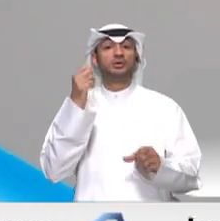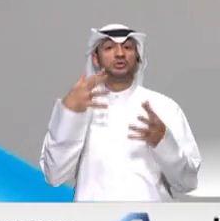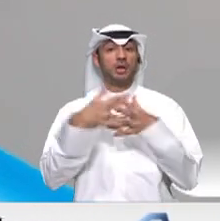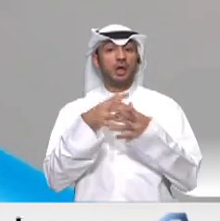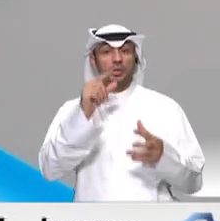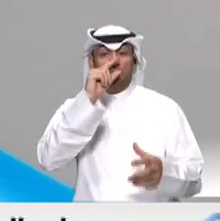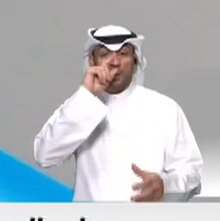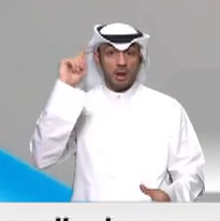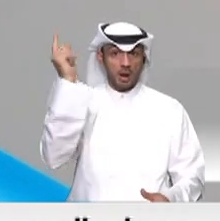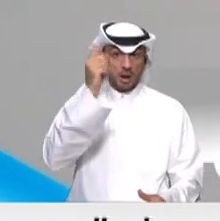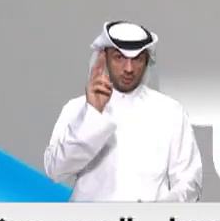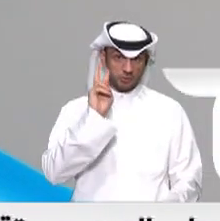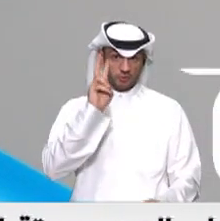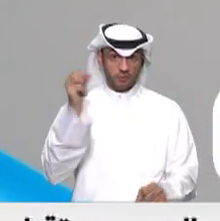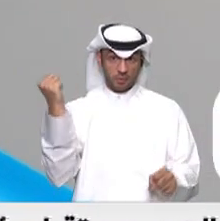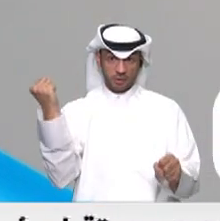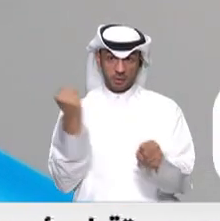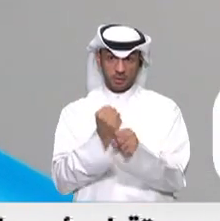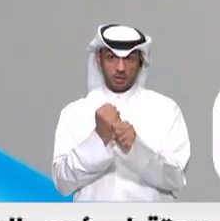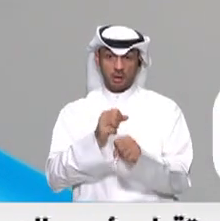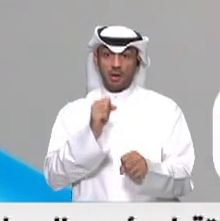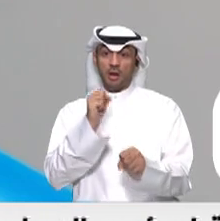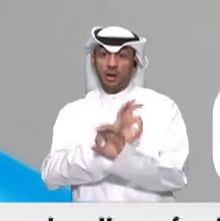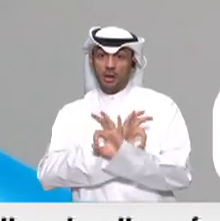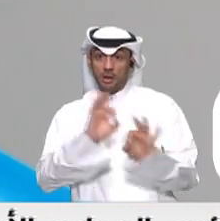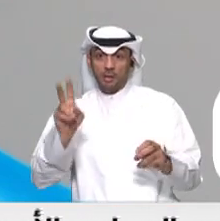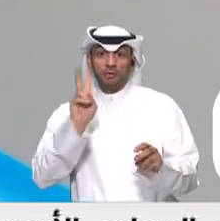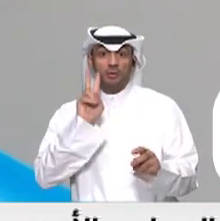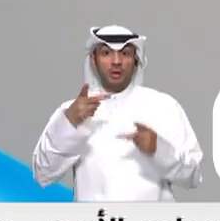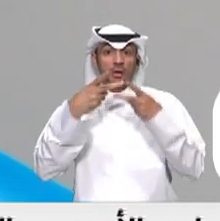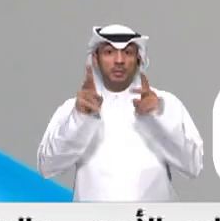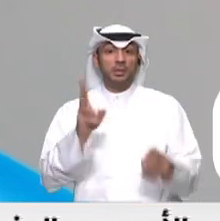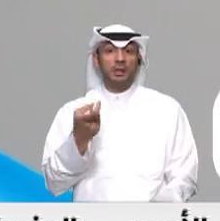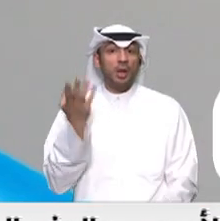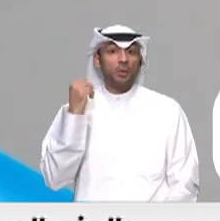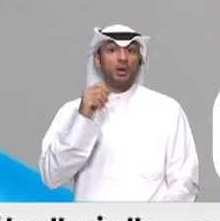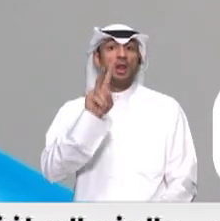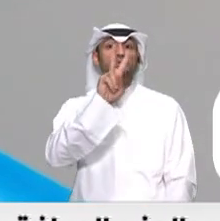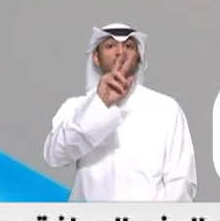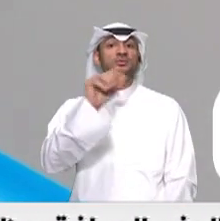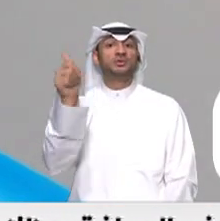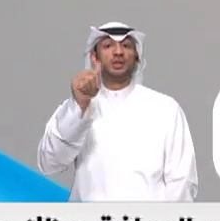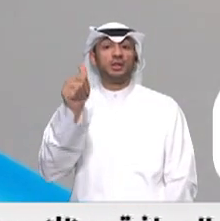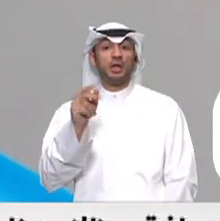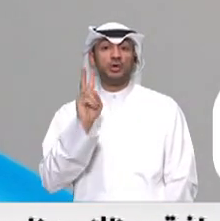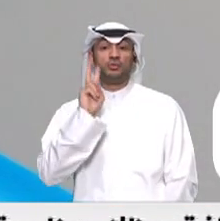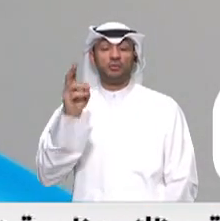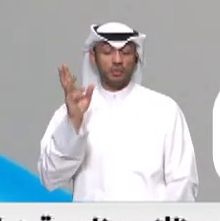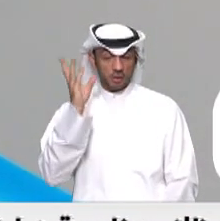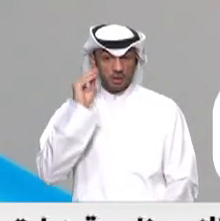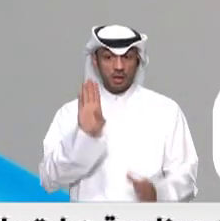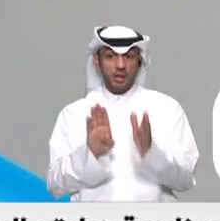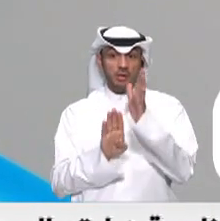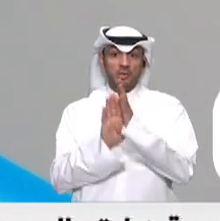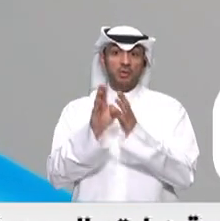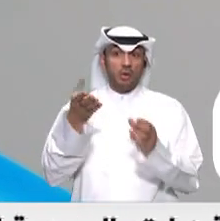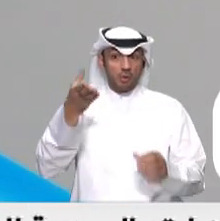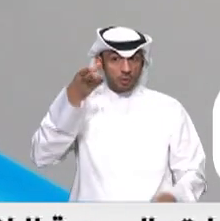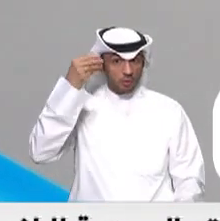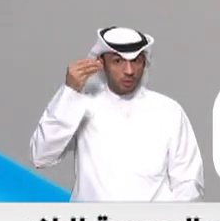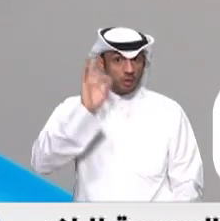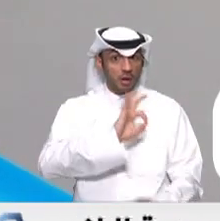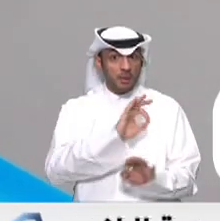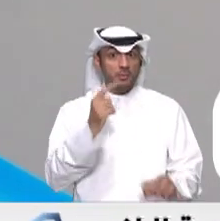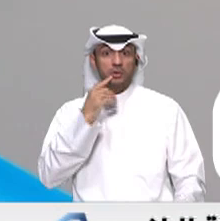وربا للعناية برنامج الرواد، وتم إطلاقه في عام 2016، اللي يهدف إلى تنمية قدرات ومهارات الشباب القيادية